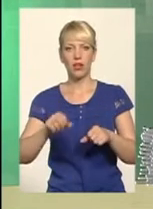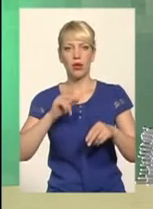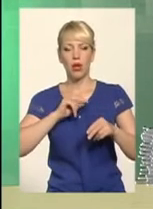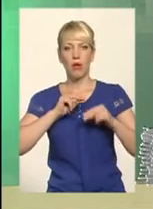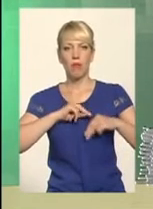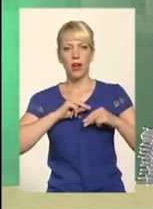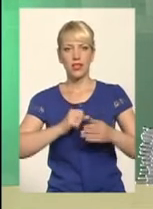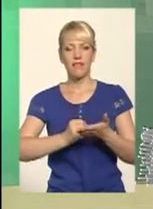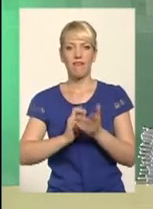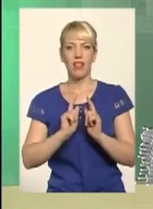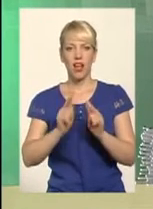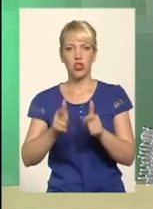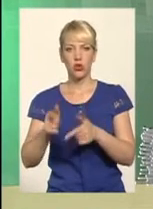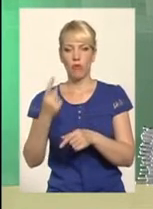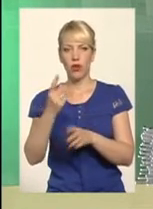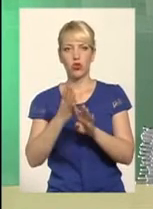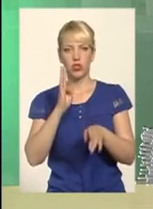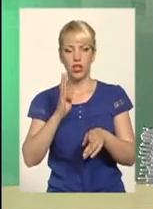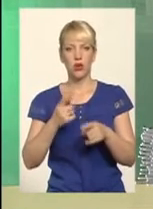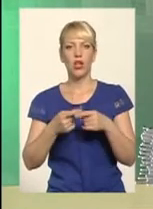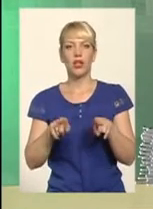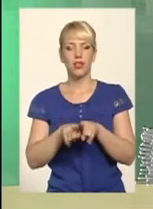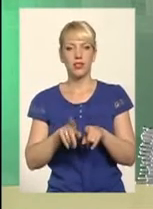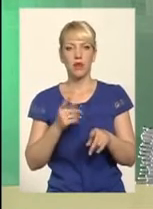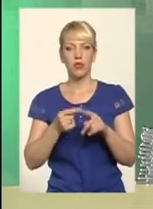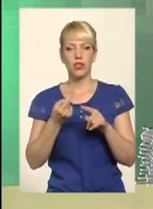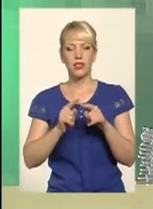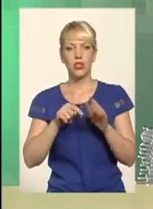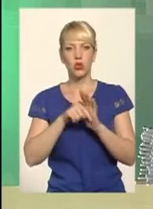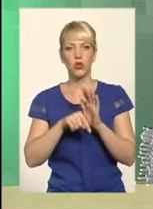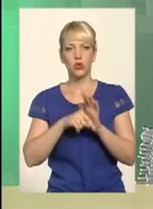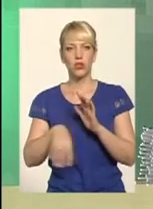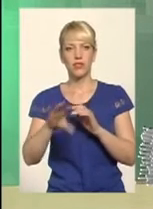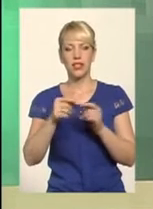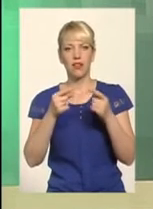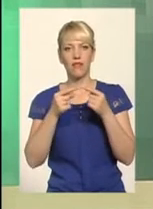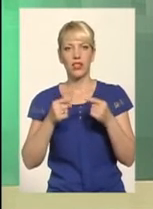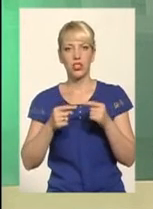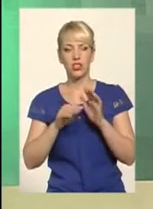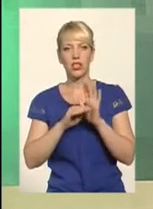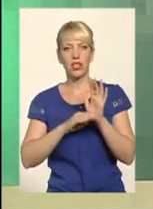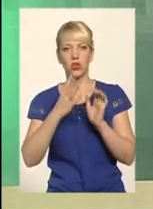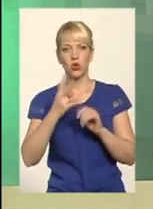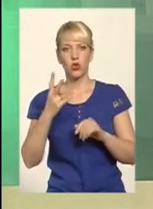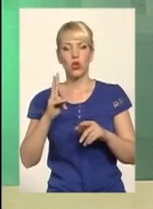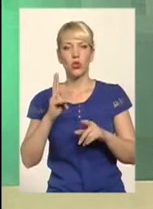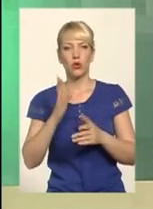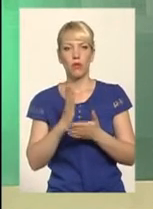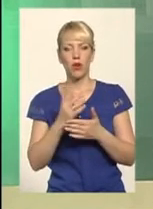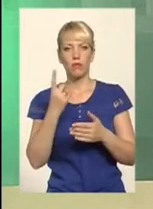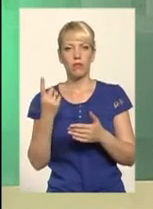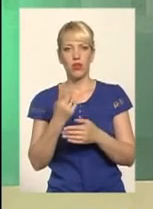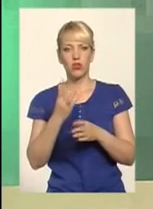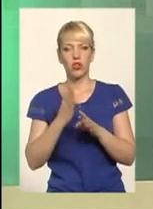працевлаштованими в першу чергу. Так само це стосується осіб, визначених статтею 42, тобто осіб, які мають першочергове